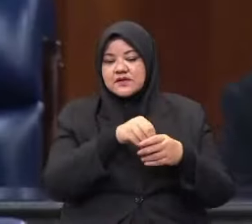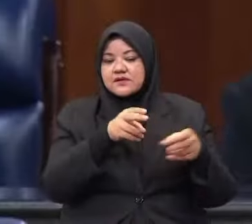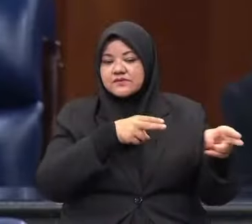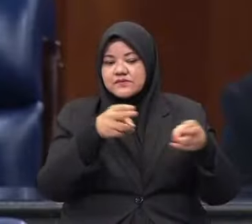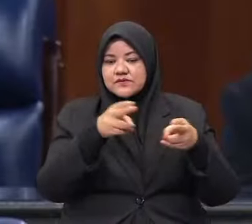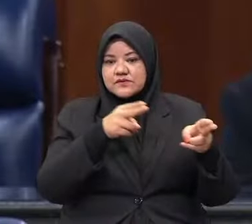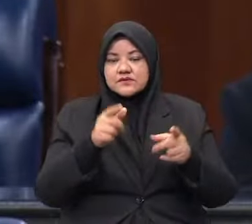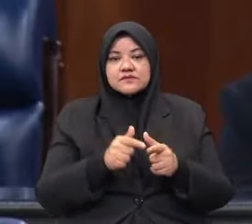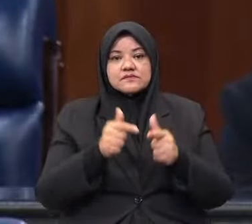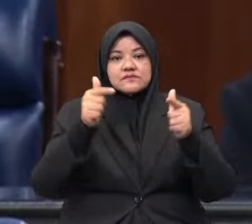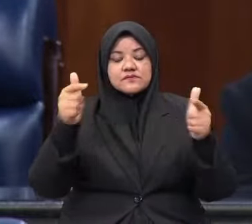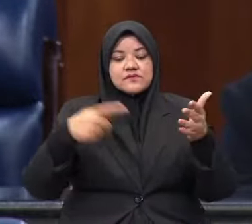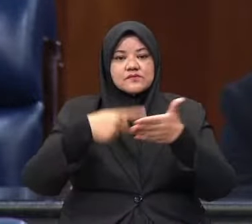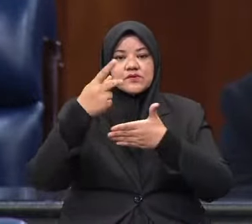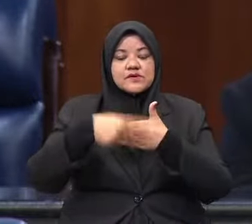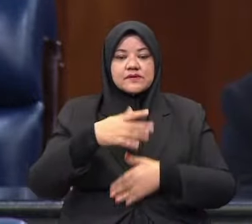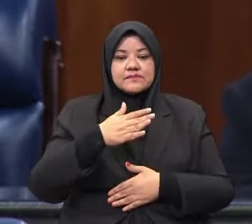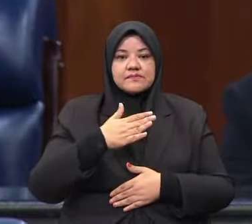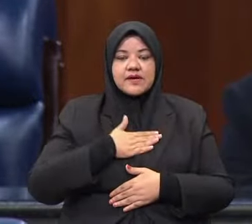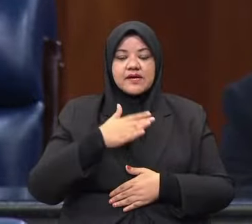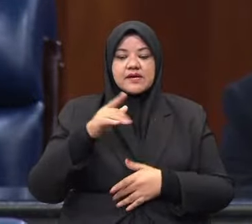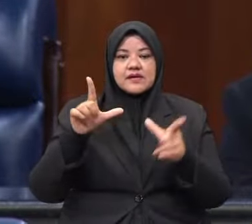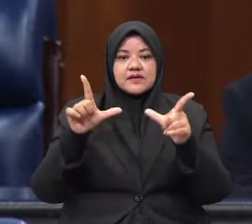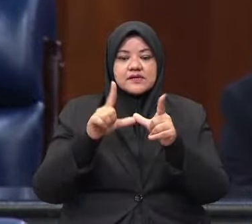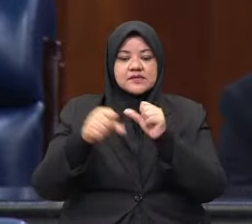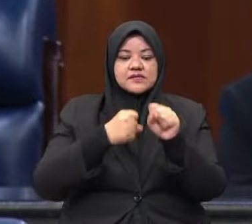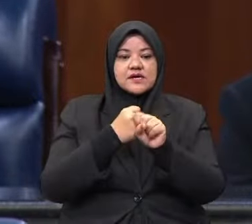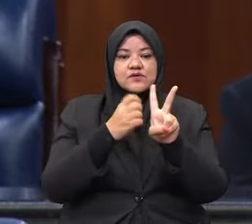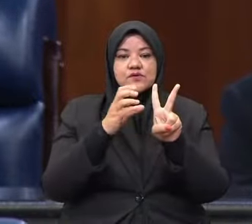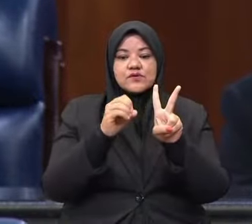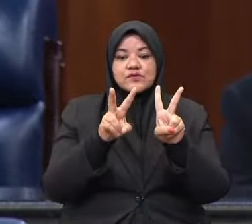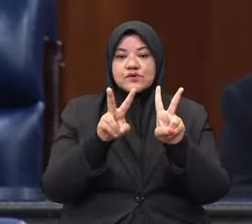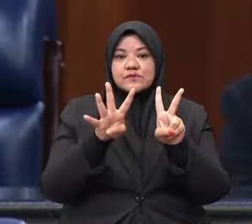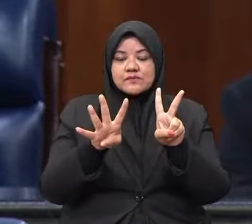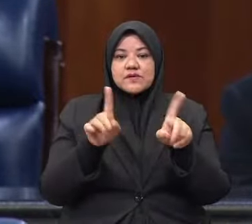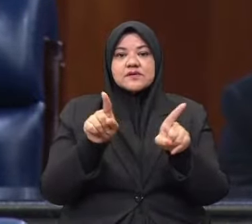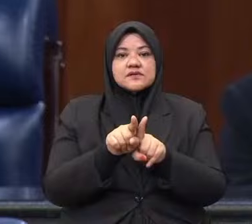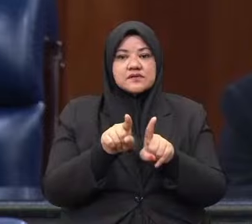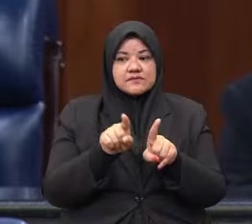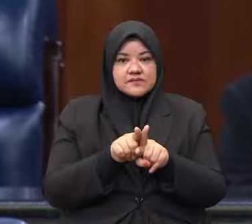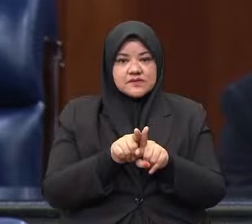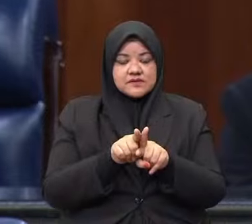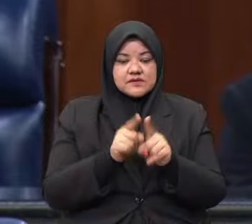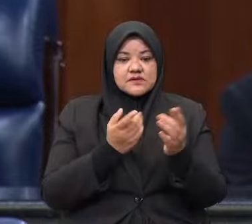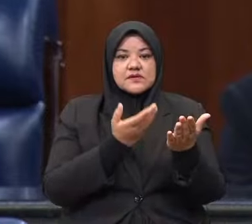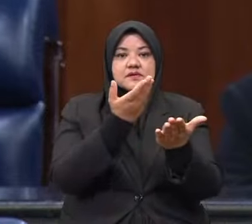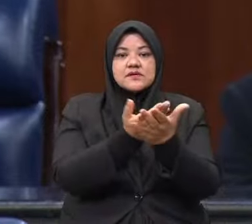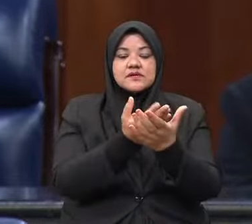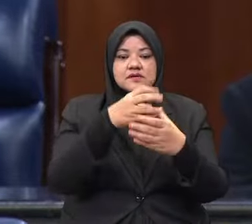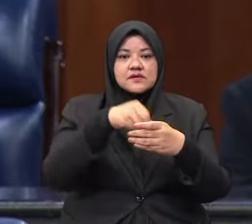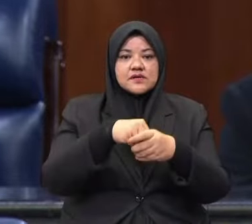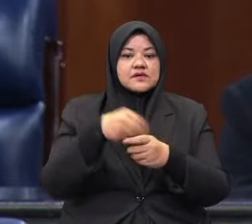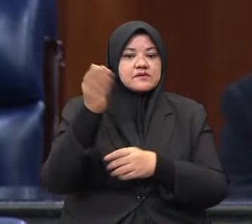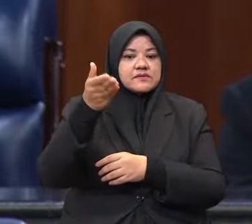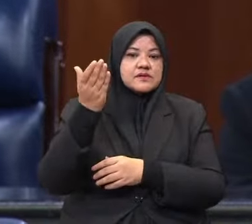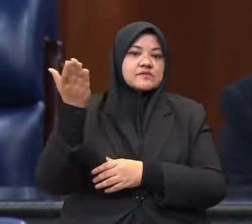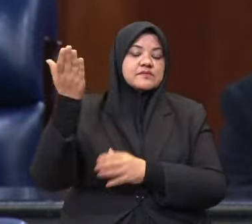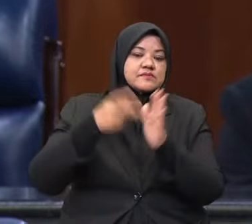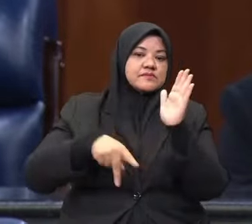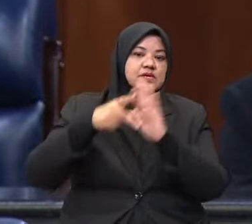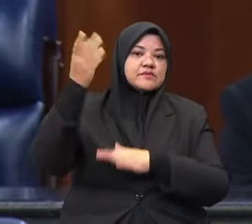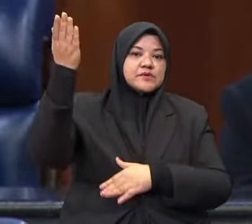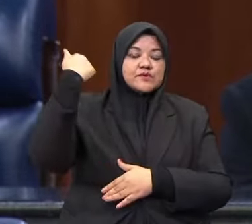usaha memperluaskan program MyLesen tahun 2024 seperti yang disyorkan dalam sidang parlimen yang